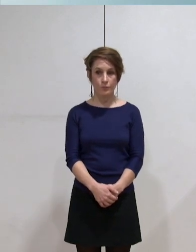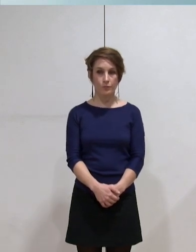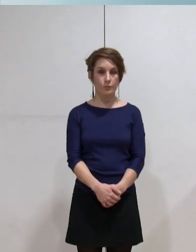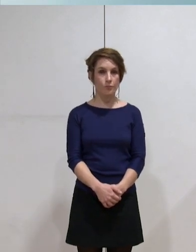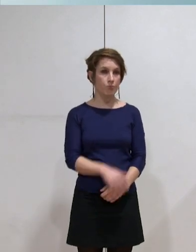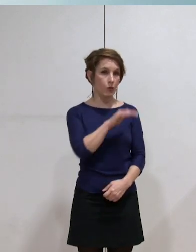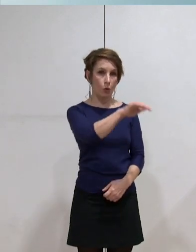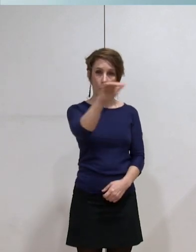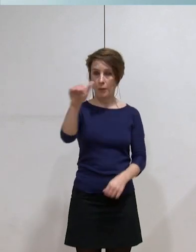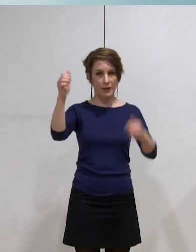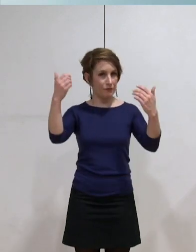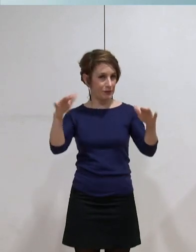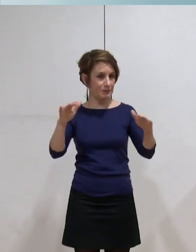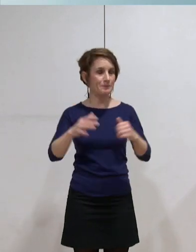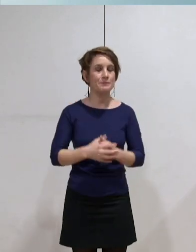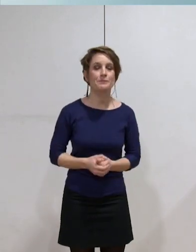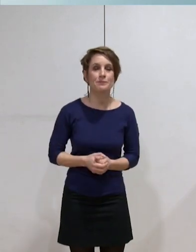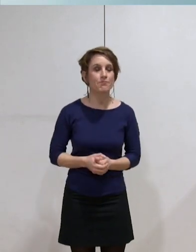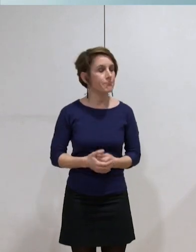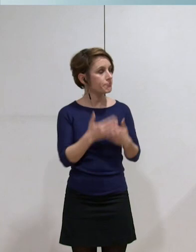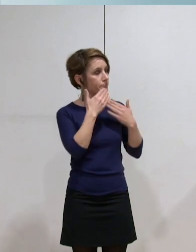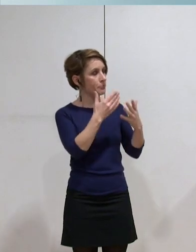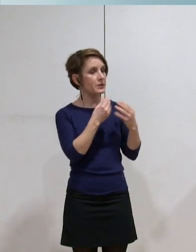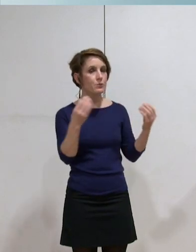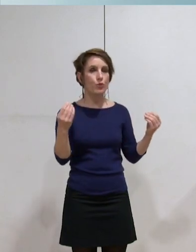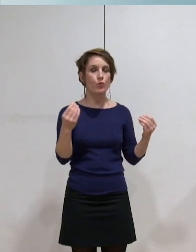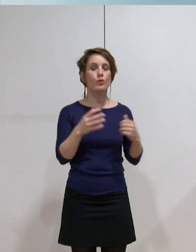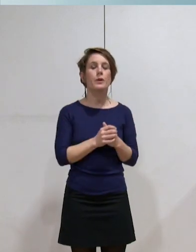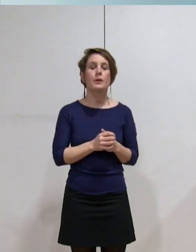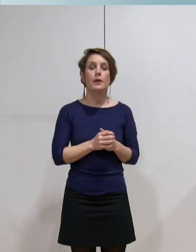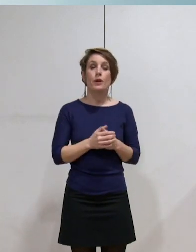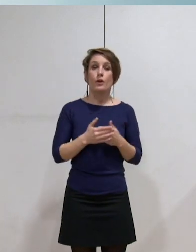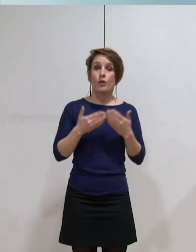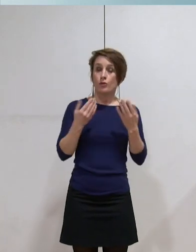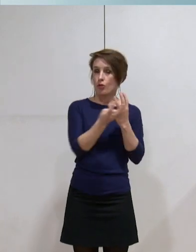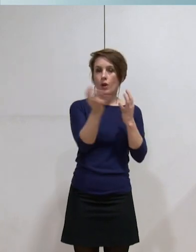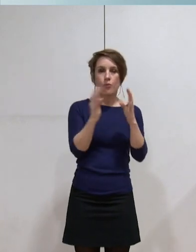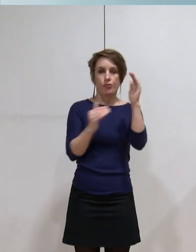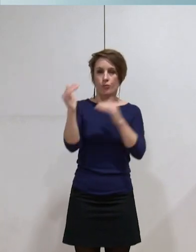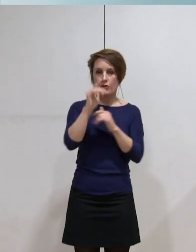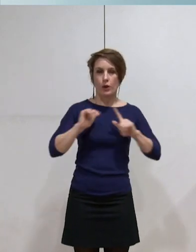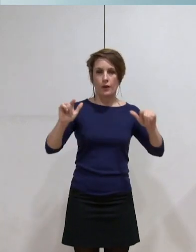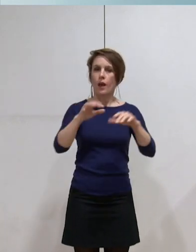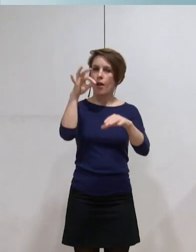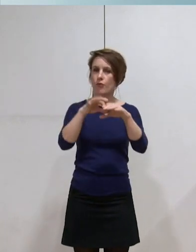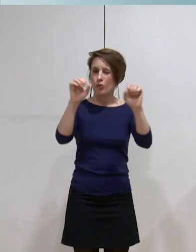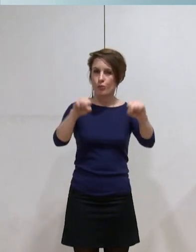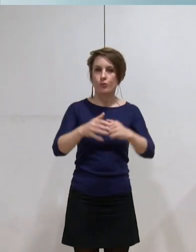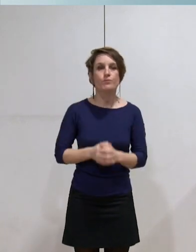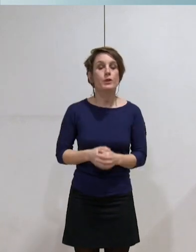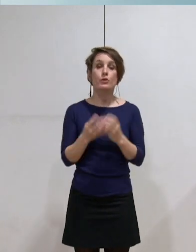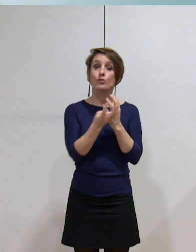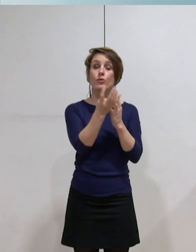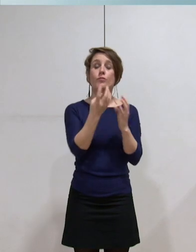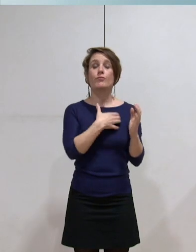l'appel est terminé merci beaucoup monsieur fristo nous avons donc le quorum et j'ouvre donc cette séance